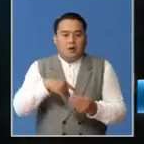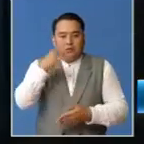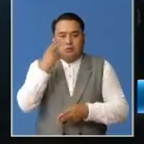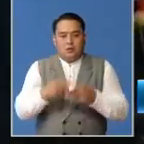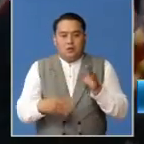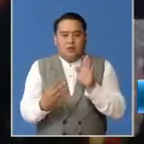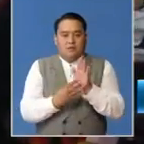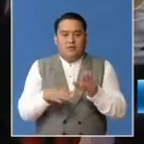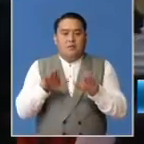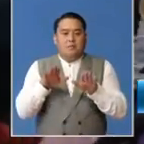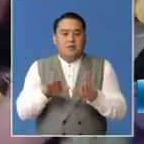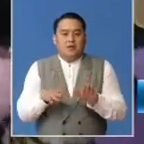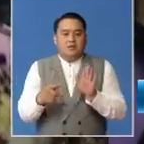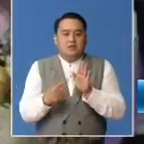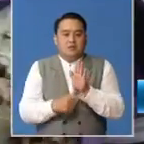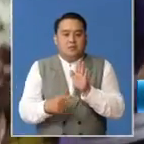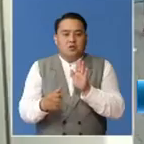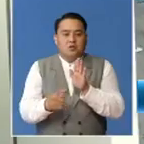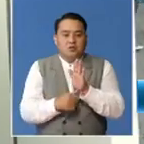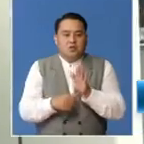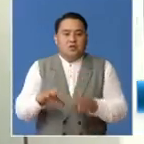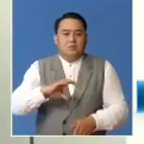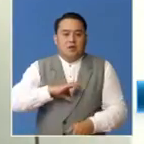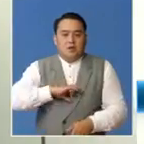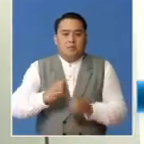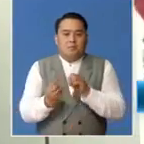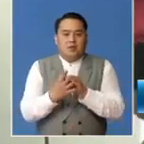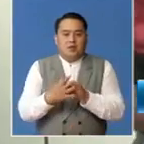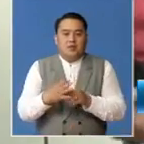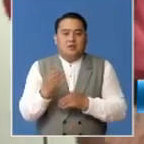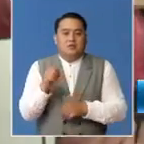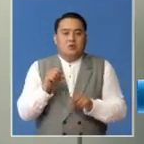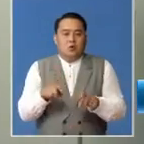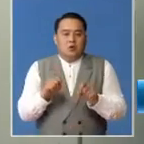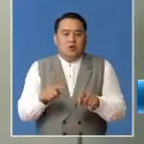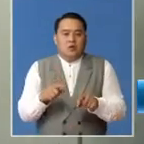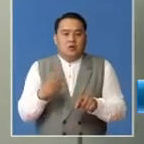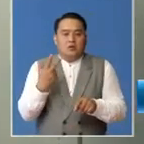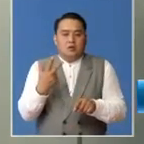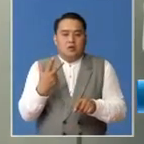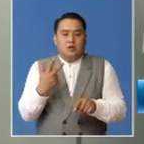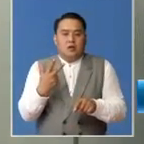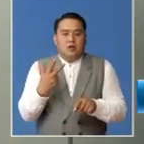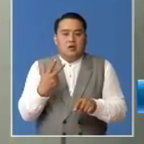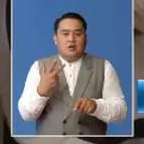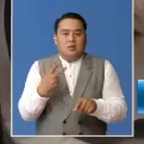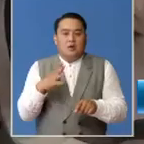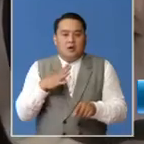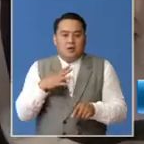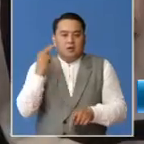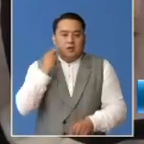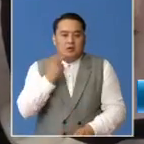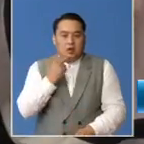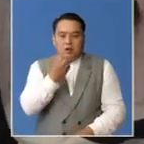завершила на 9-м месте с 76 медалями, 15 из которых высшие пробы. Тройки лидеров игр по количеству наград оказались